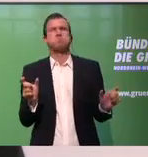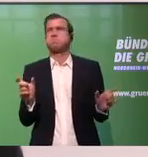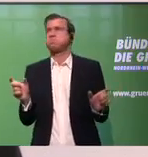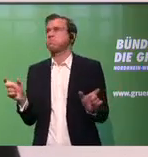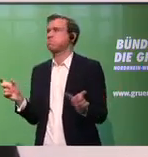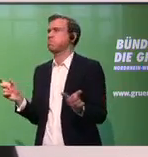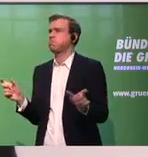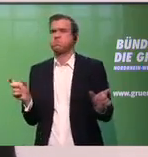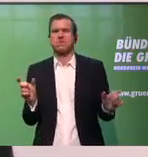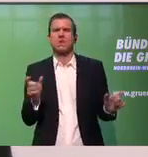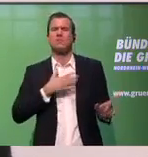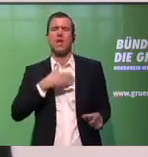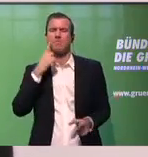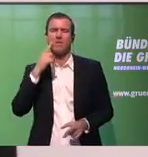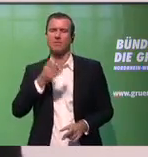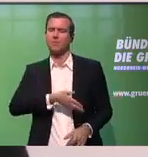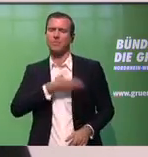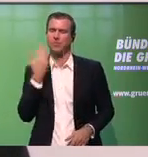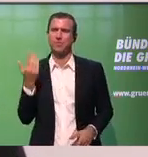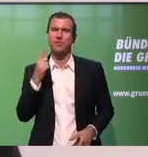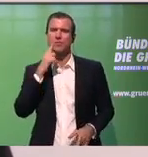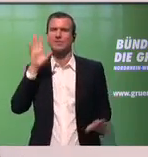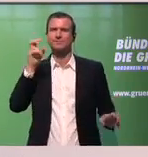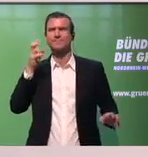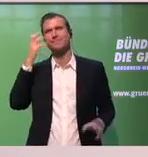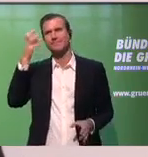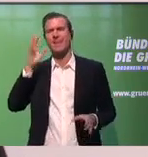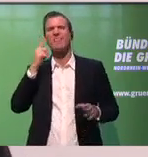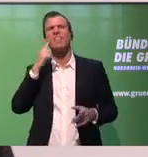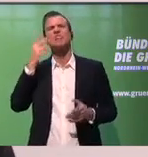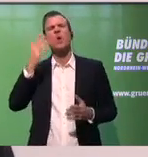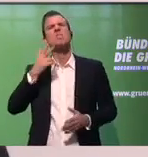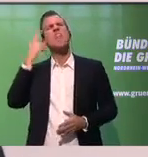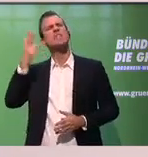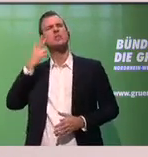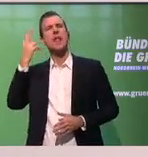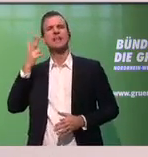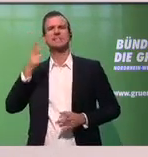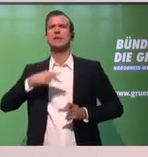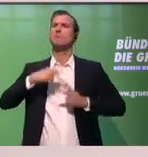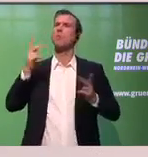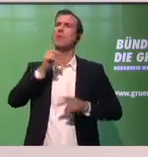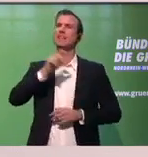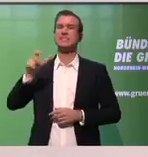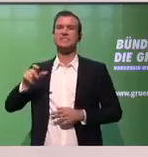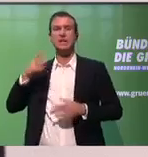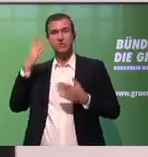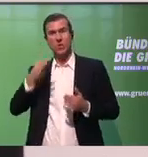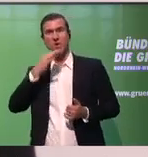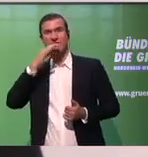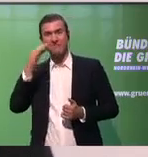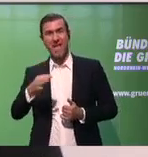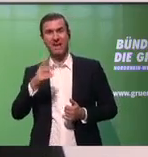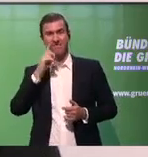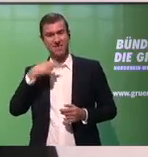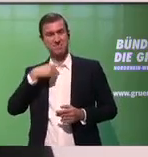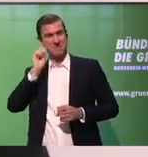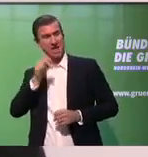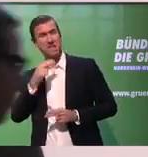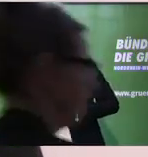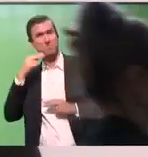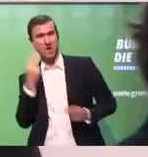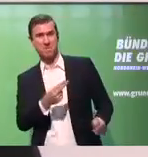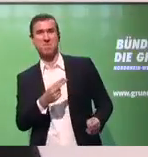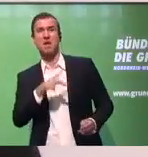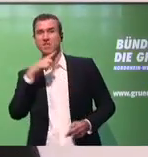ist. Wenn wir die Nationalisten und die Populisten in dieser Frage schlagen könnten, wäre das für uns